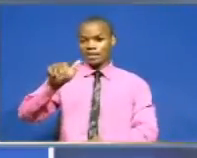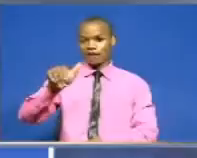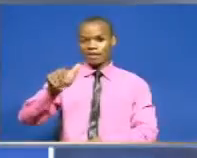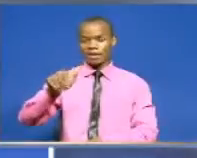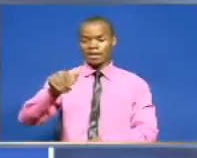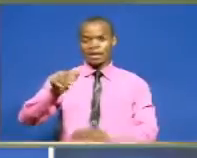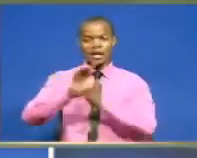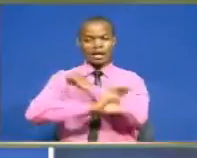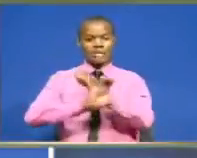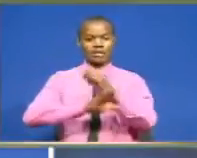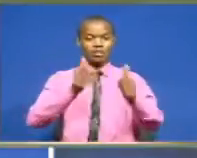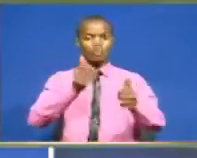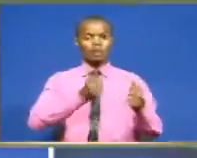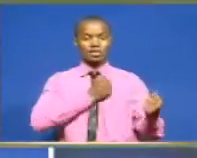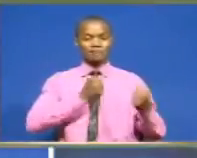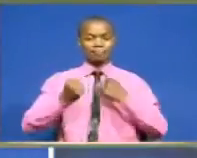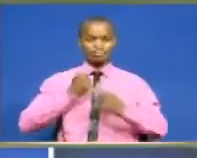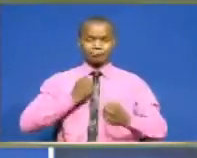Rwanda.